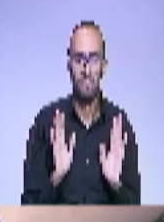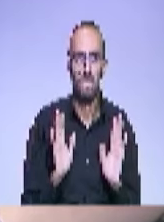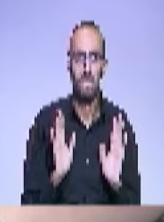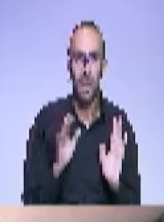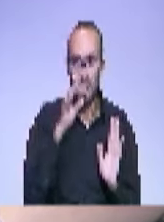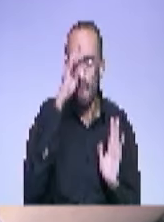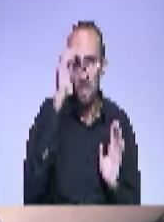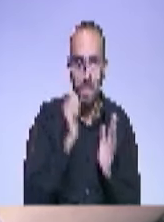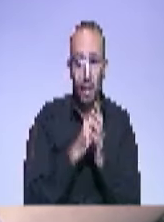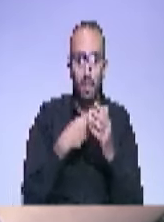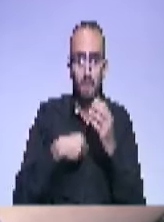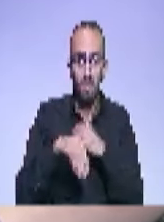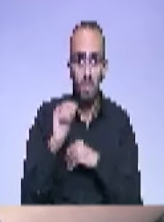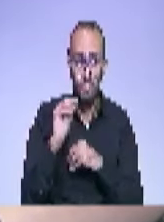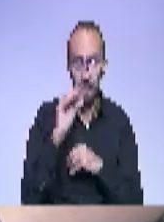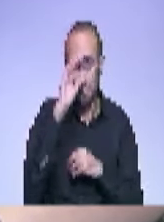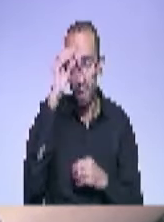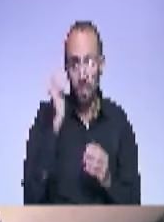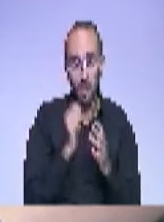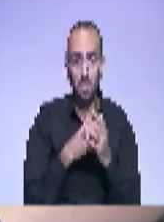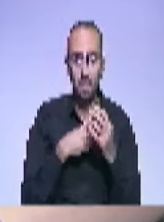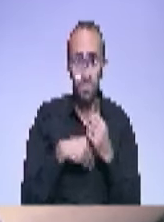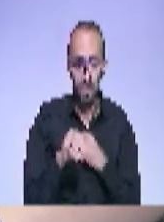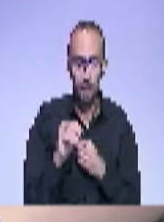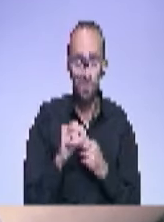هدوني كمان لو انا سبت البيت ومشيت، يعني رحت عند اهلي.